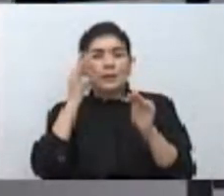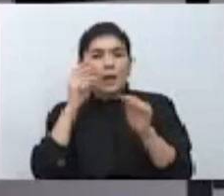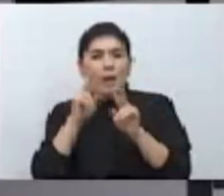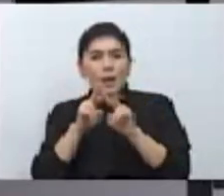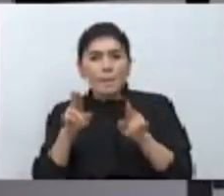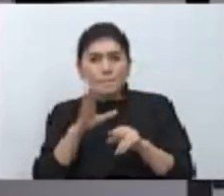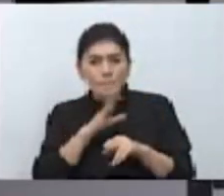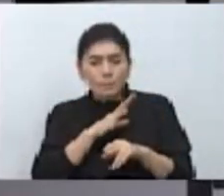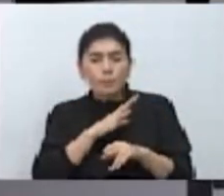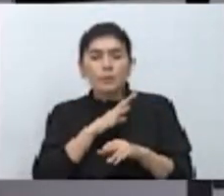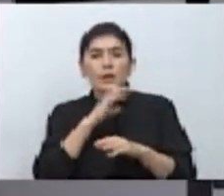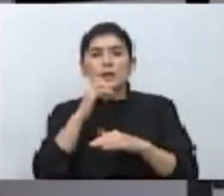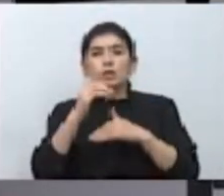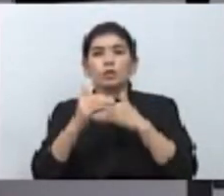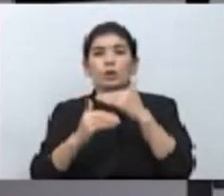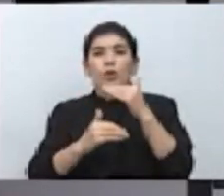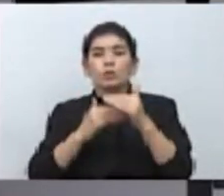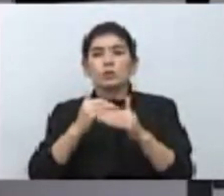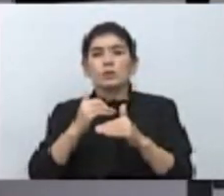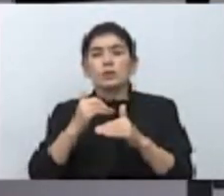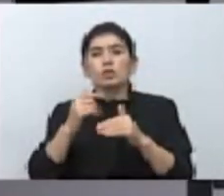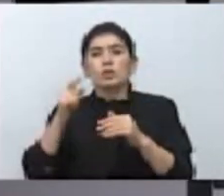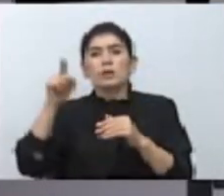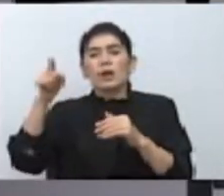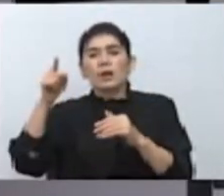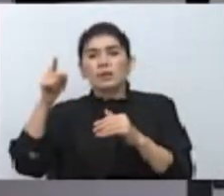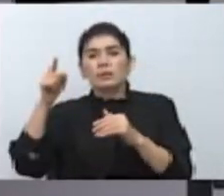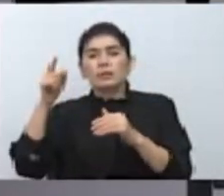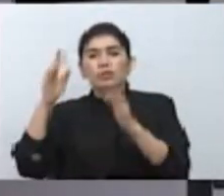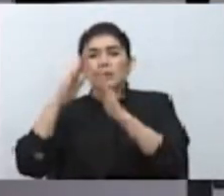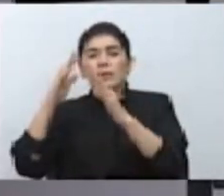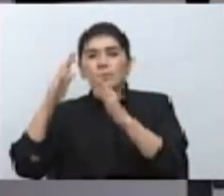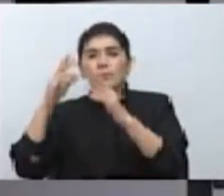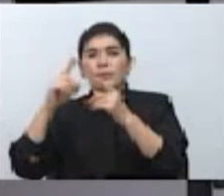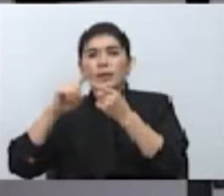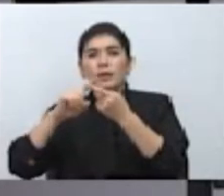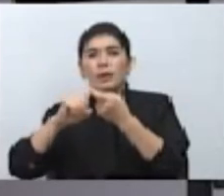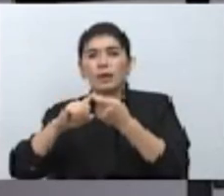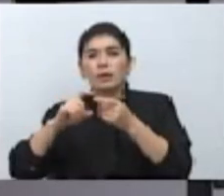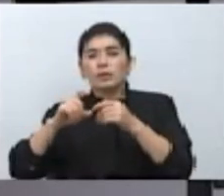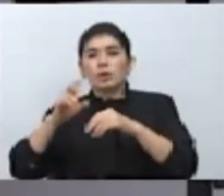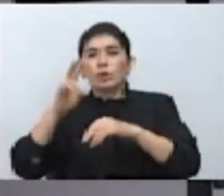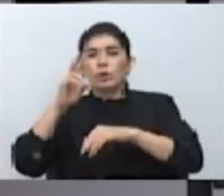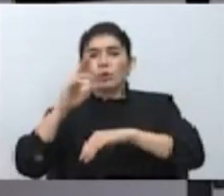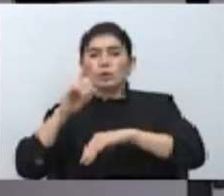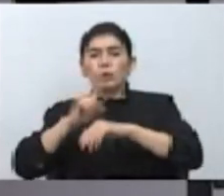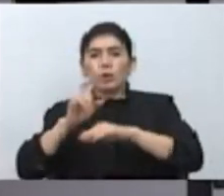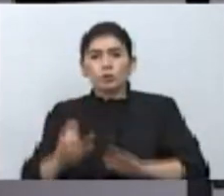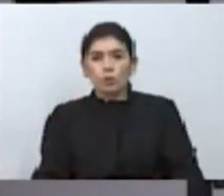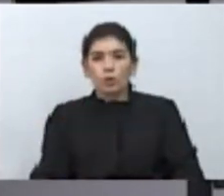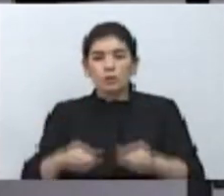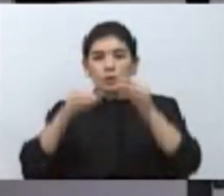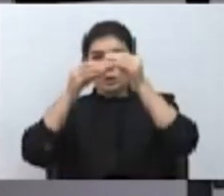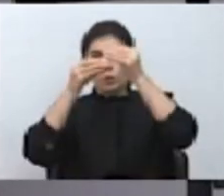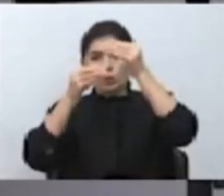bo'lgan. Keyinchalik ularni tashqi muhitga moslashib borishi natijasida oyoqlari uzunlashib borgan va tuyoqlarining